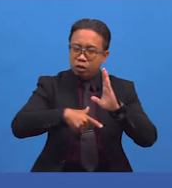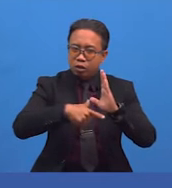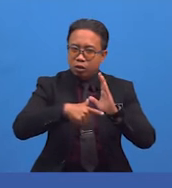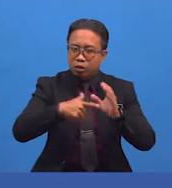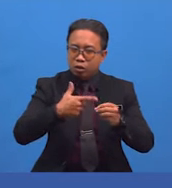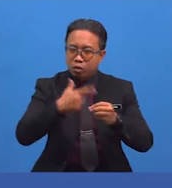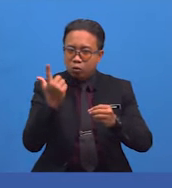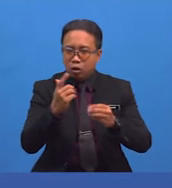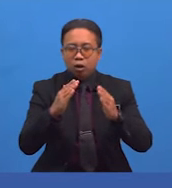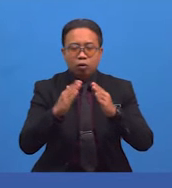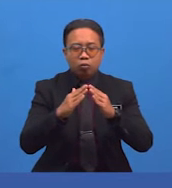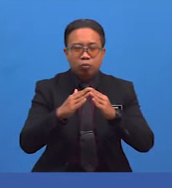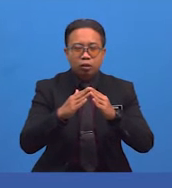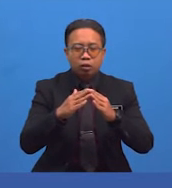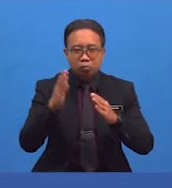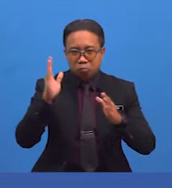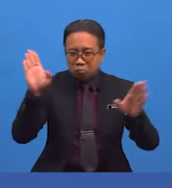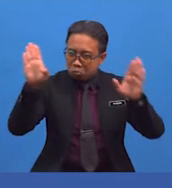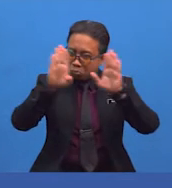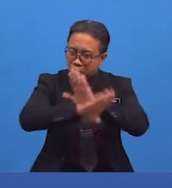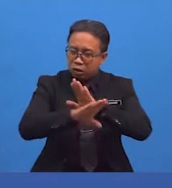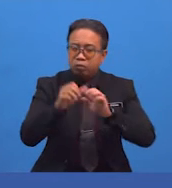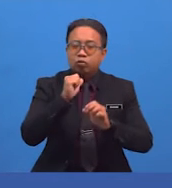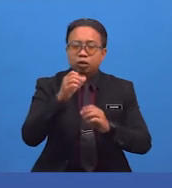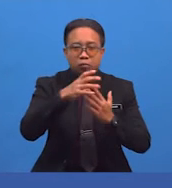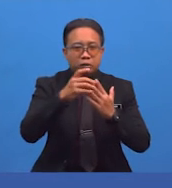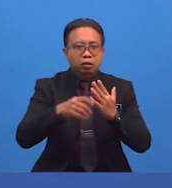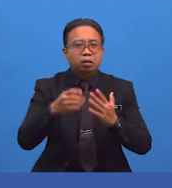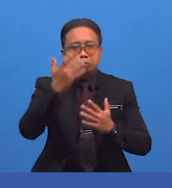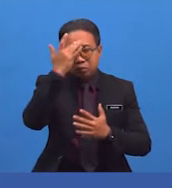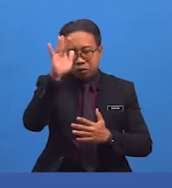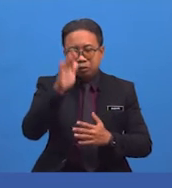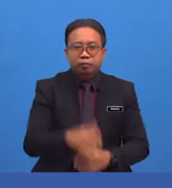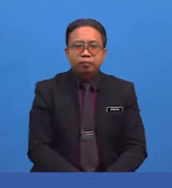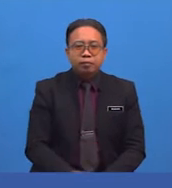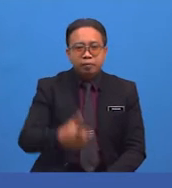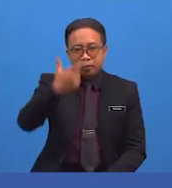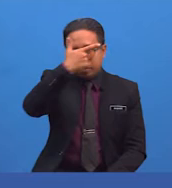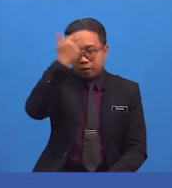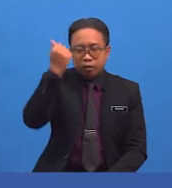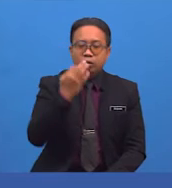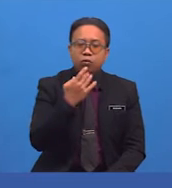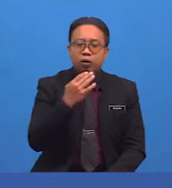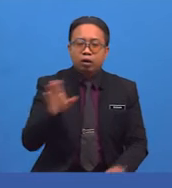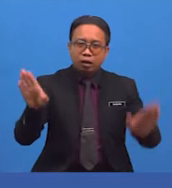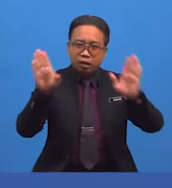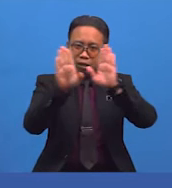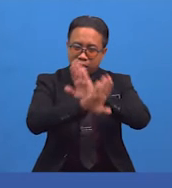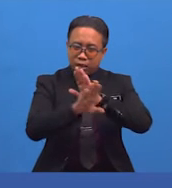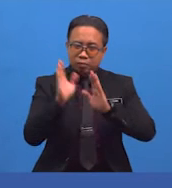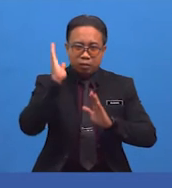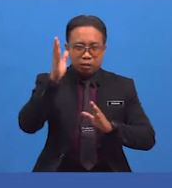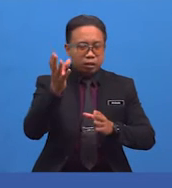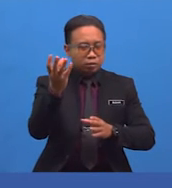rumah dengan warna yang gelap bukanlah satu pilihan yang bijak kerana warna gelap hanya akan